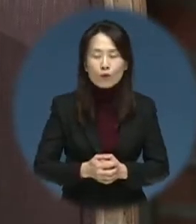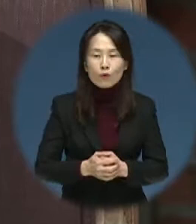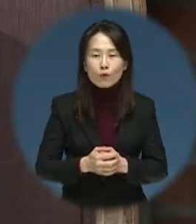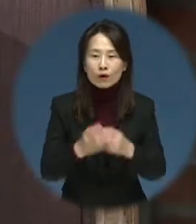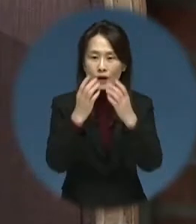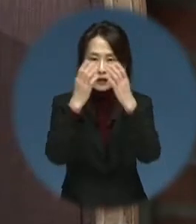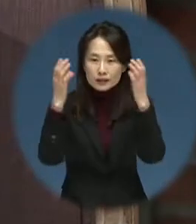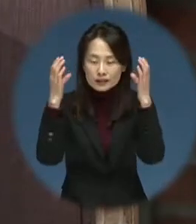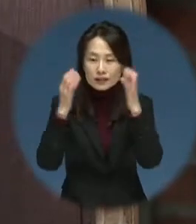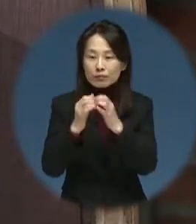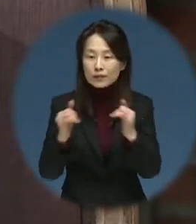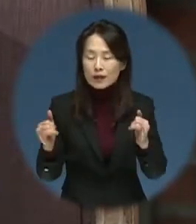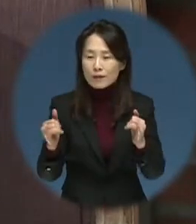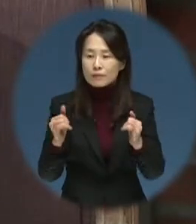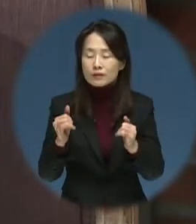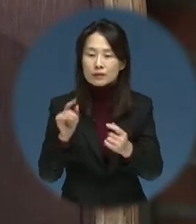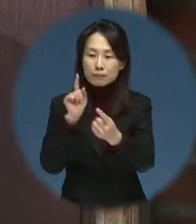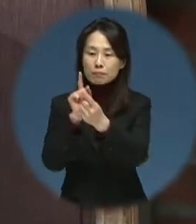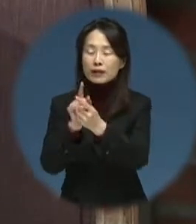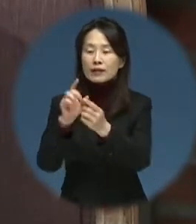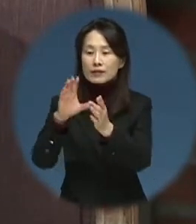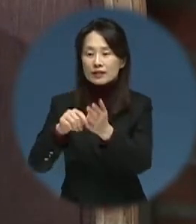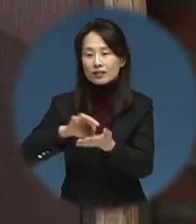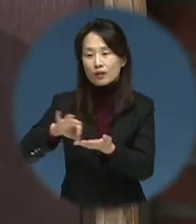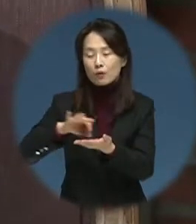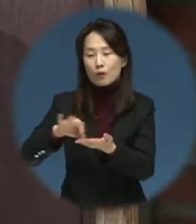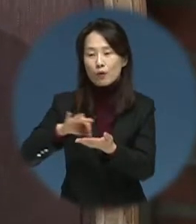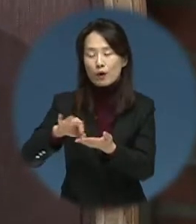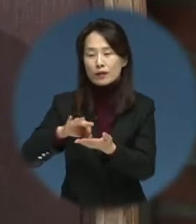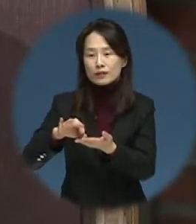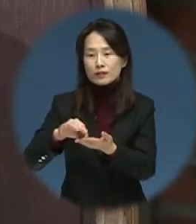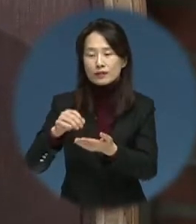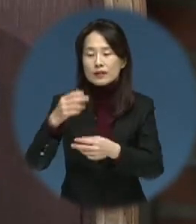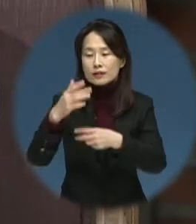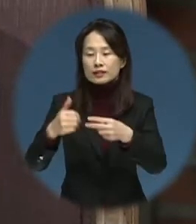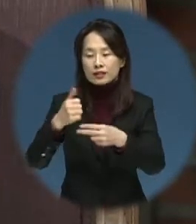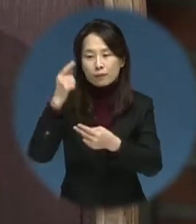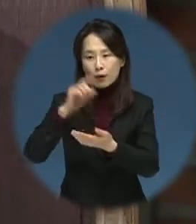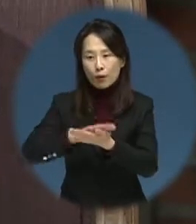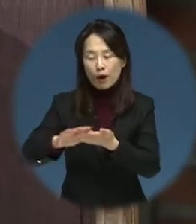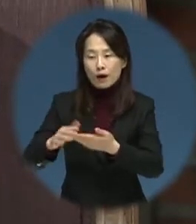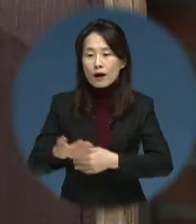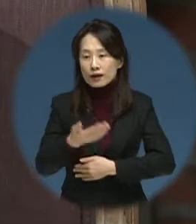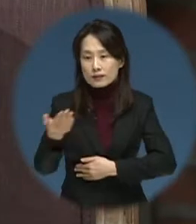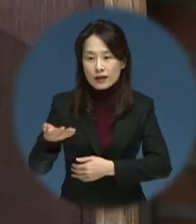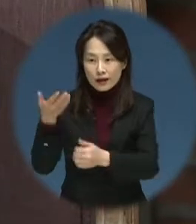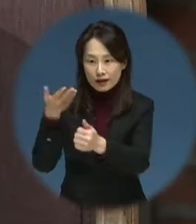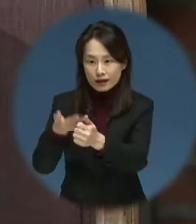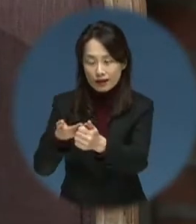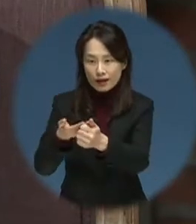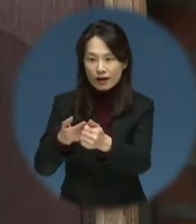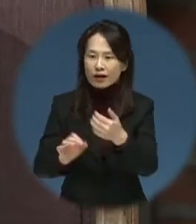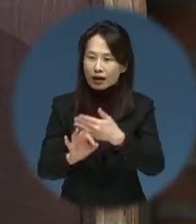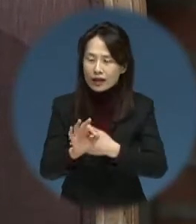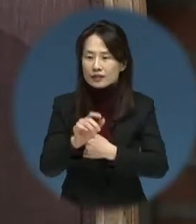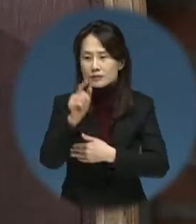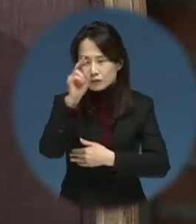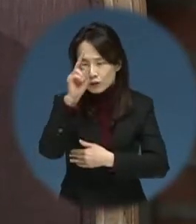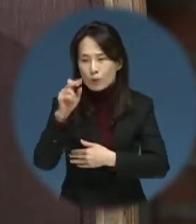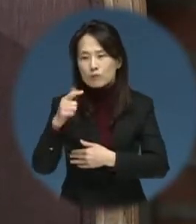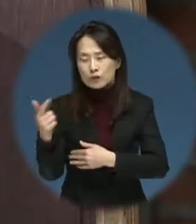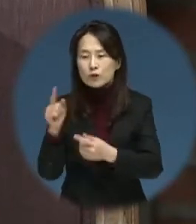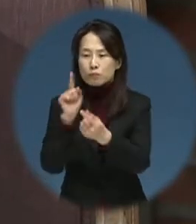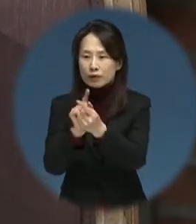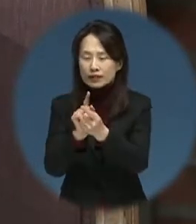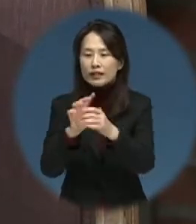이슬람 사람들이 일상으로 만날 때 하던 그 신의 평화가 그대에게 아침, 점심, 저녁 언제 만나도